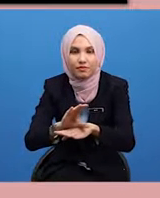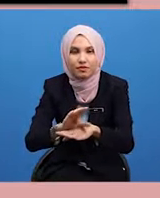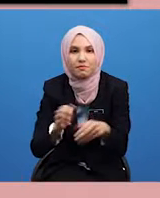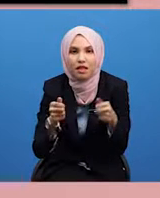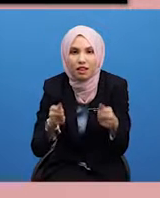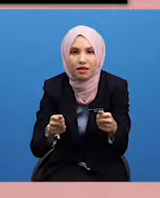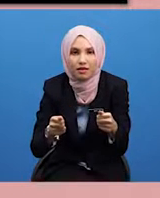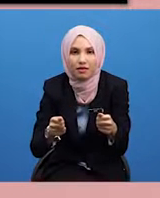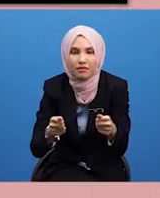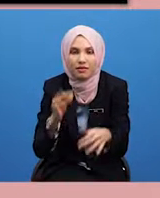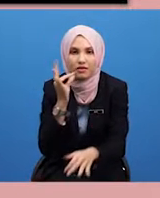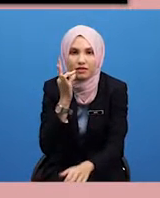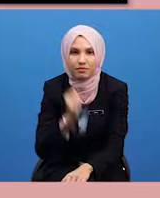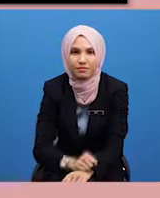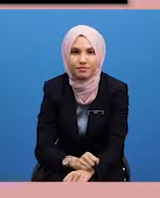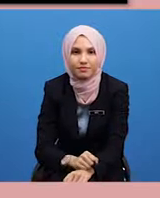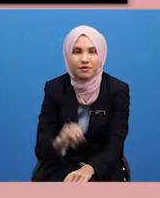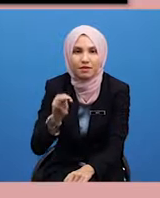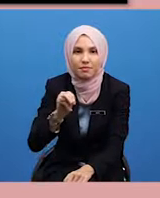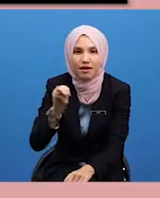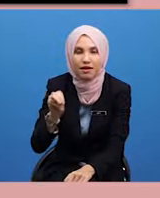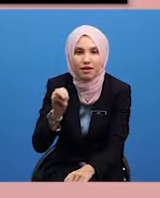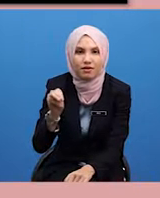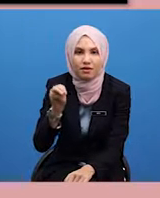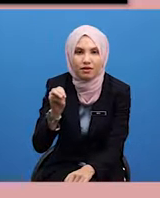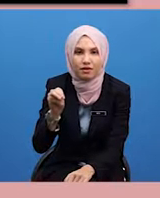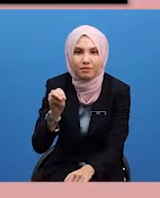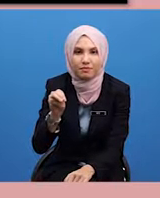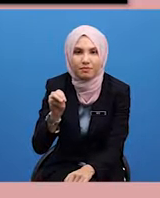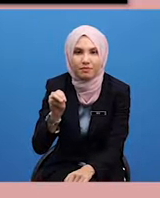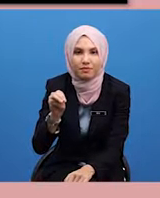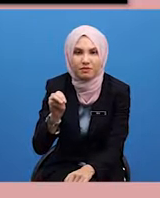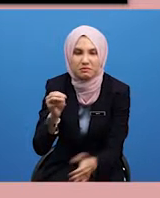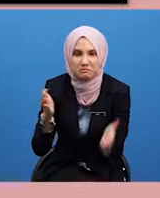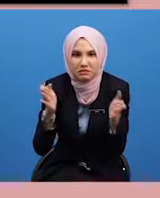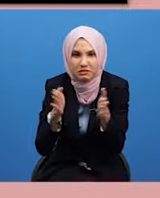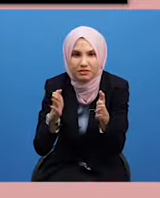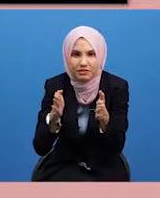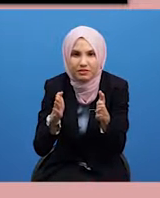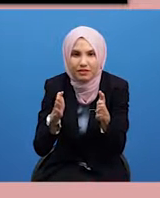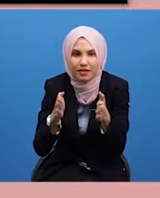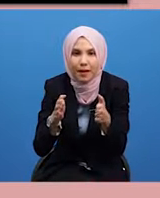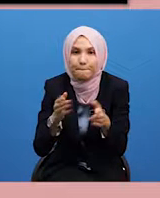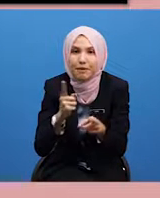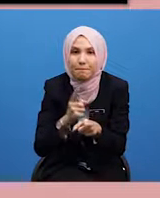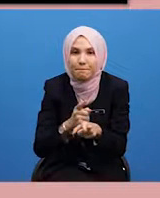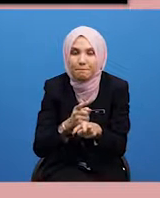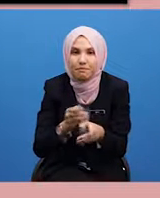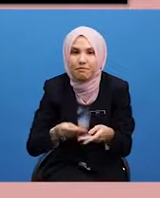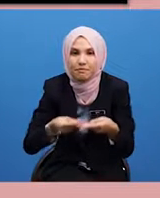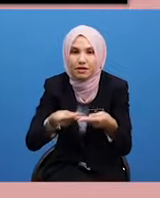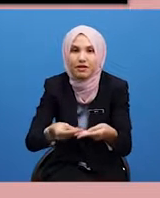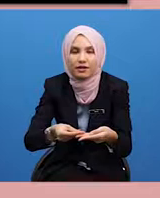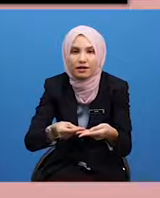buah. Mikrophyll pula ialah liang-liang seni kecil yang membenarkan air